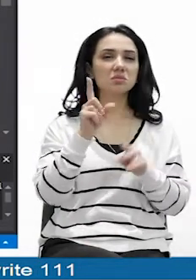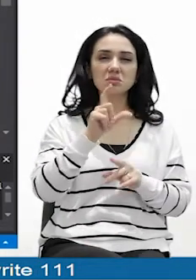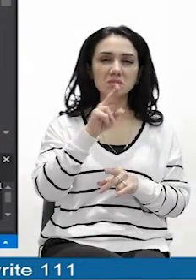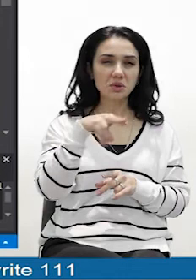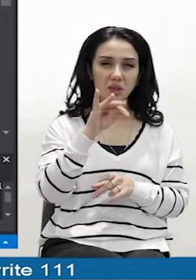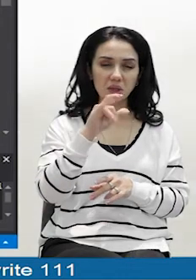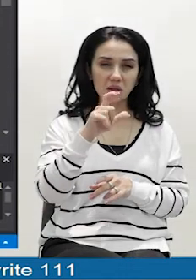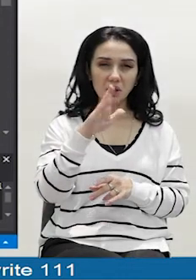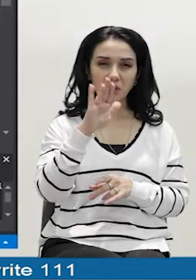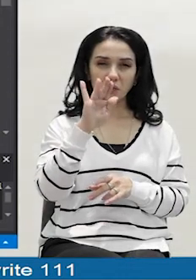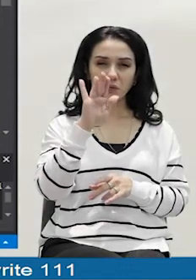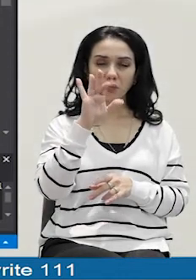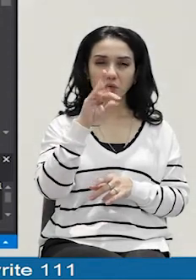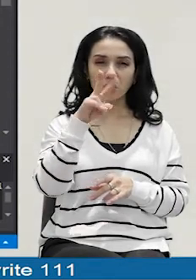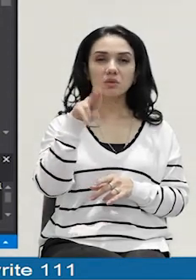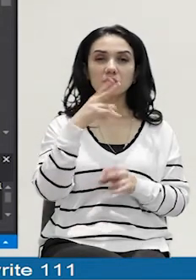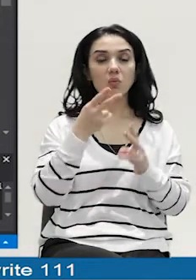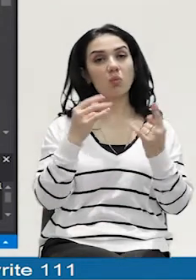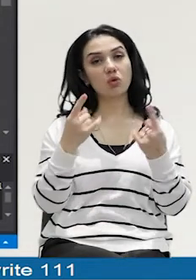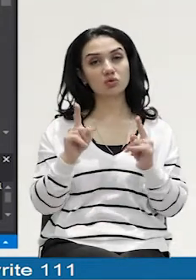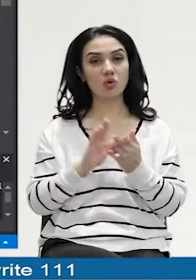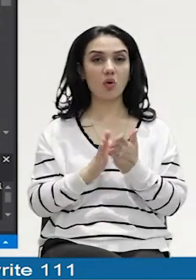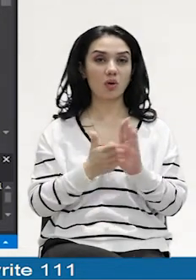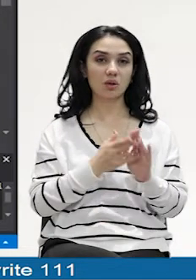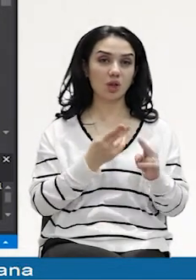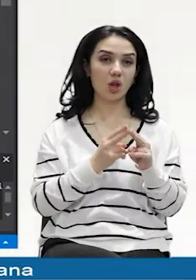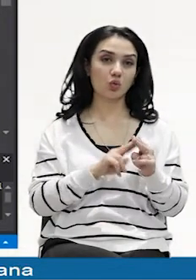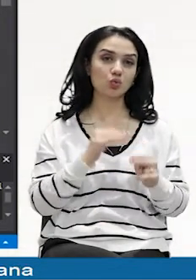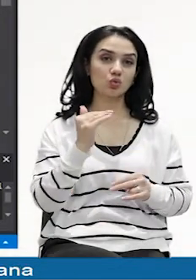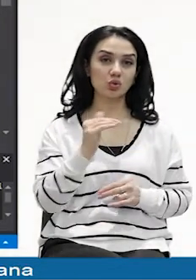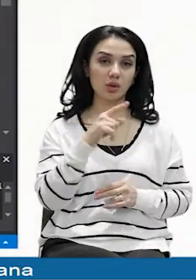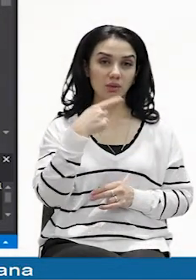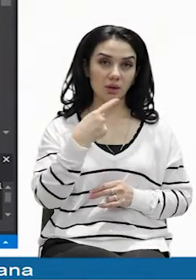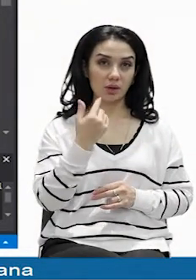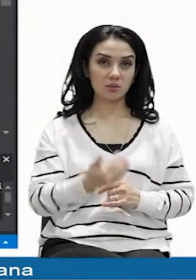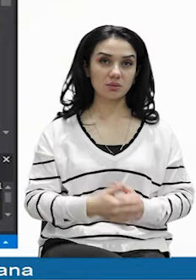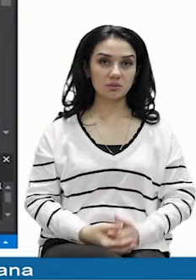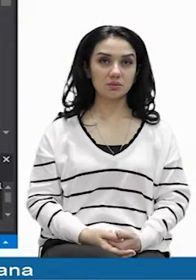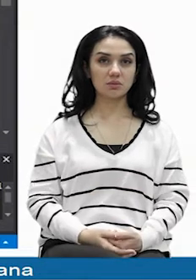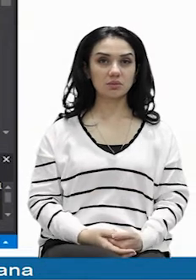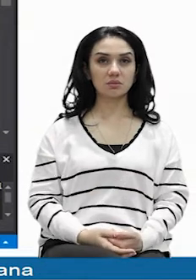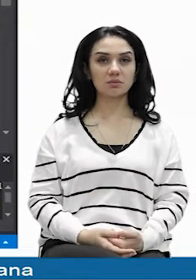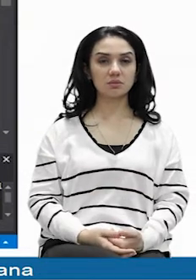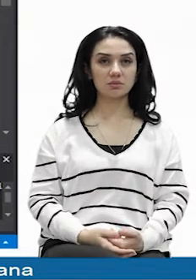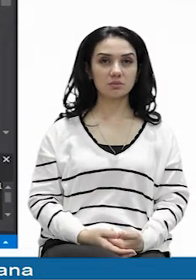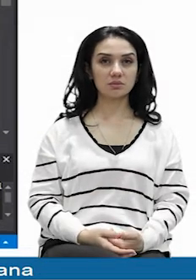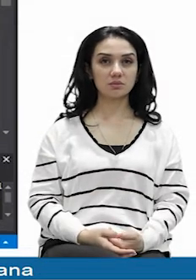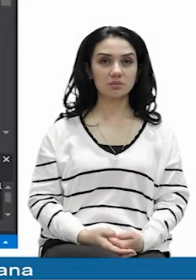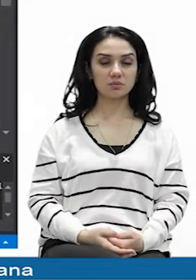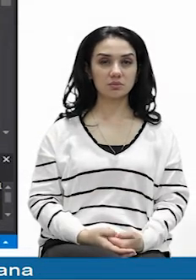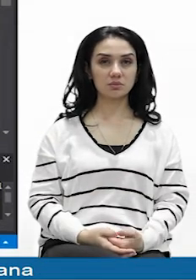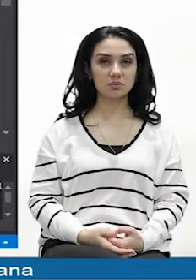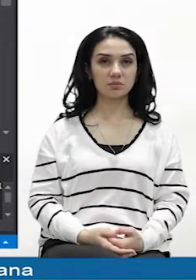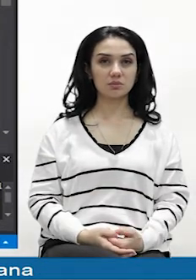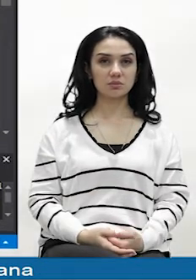abışni halatlar, başka halatlar üçün degen. Console dodge right. Mesela bilmeyemem de yazı olsun da